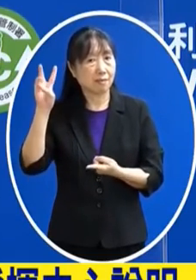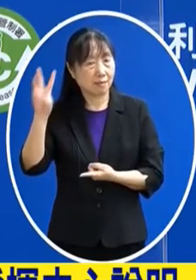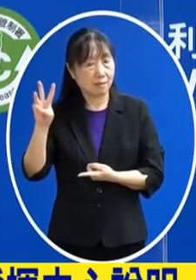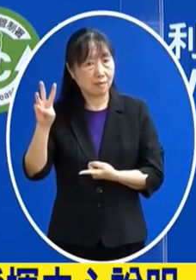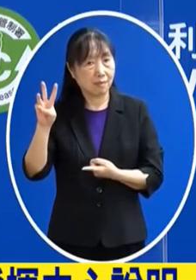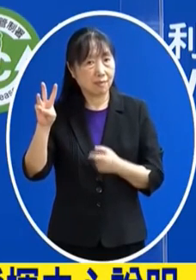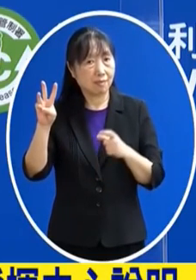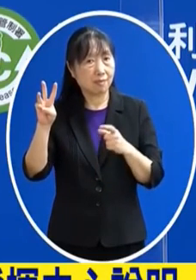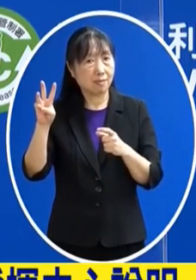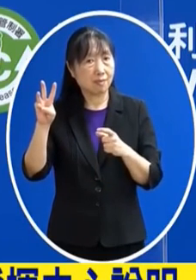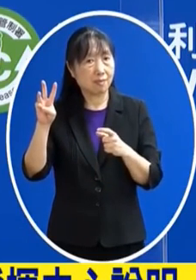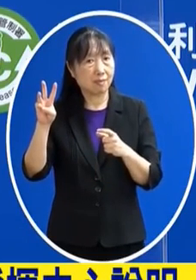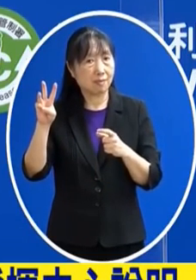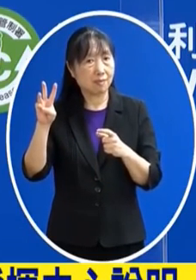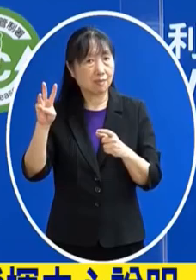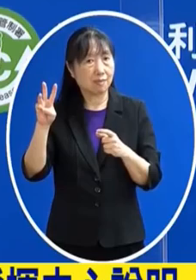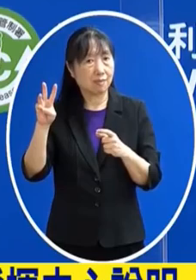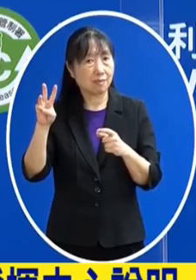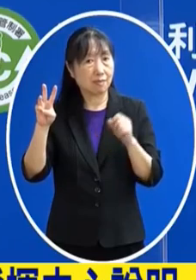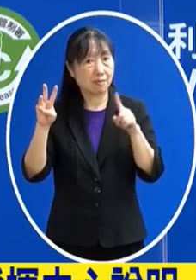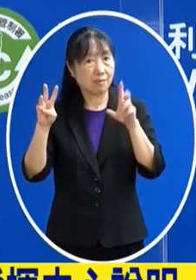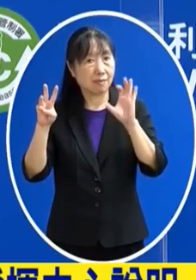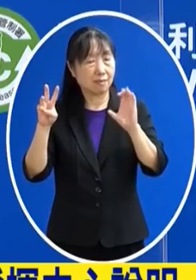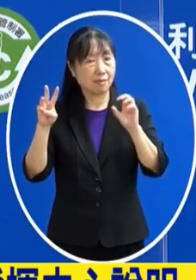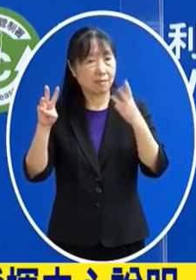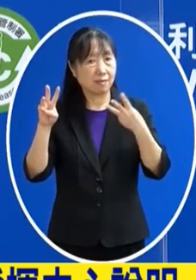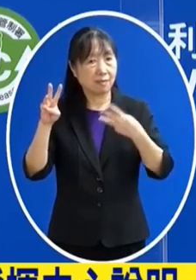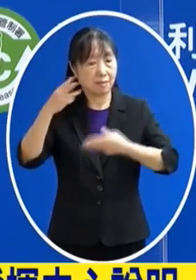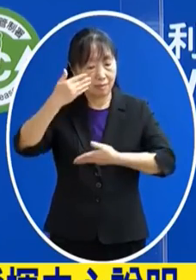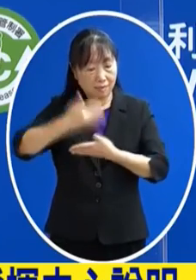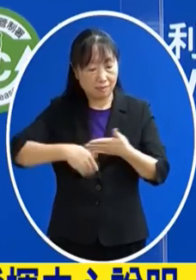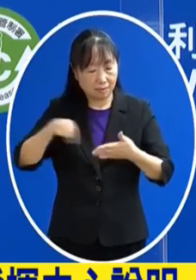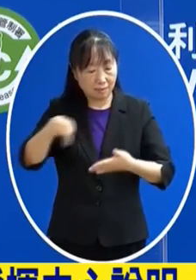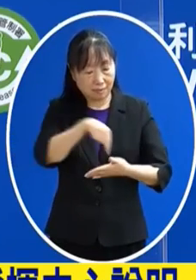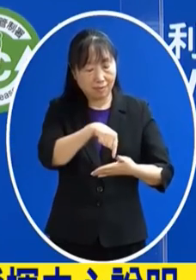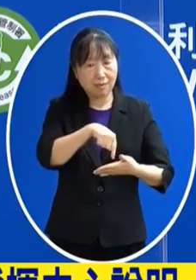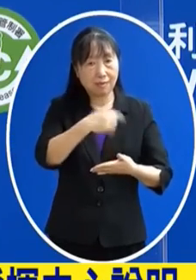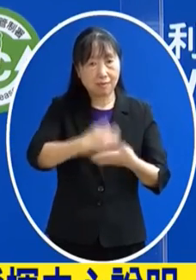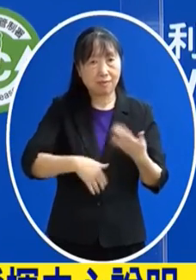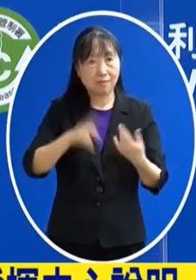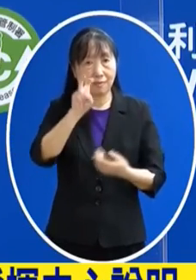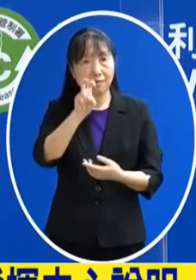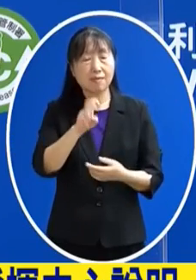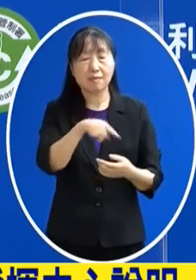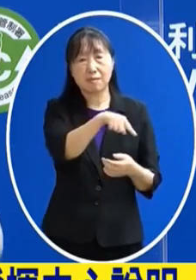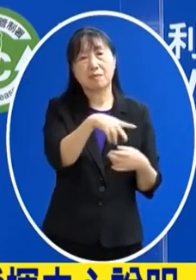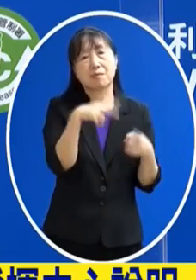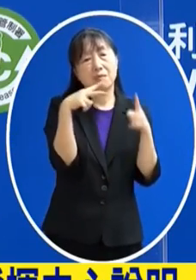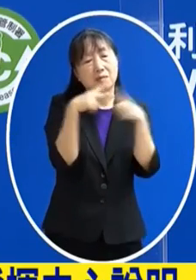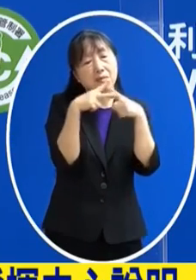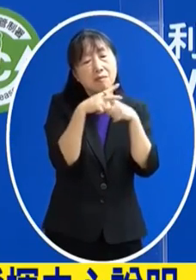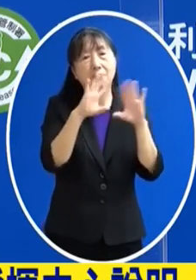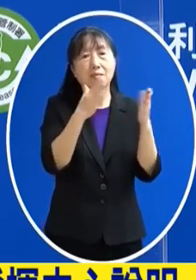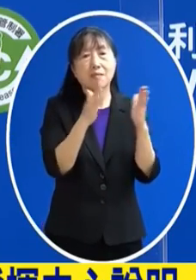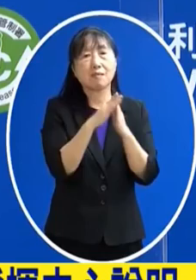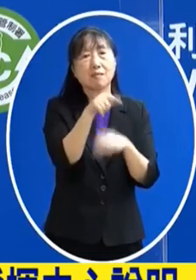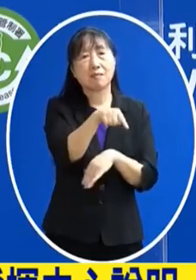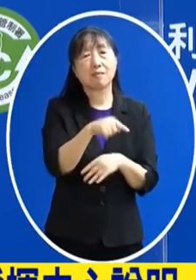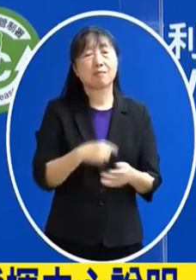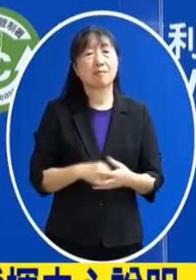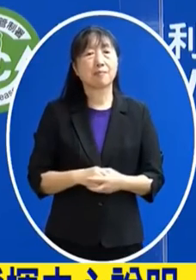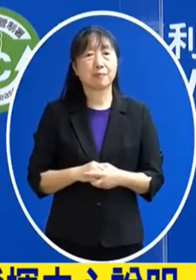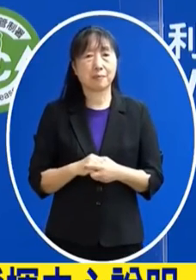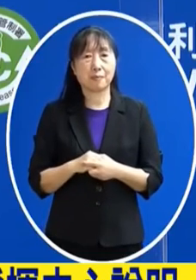在我知道应该是20个。好，那相对的国家是相对的比较小的一些国字哈，国家的些